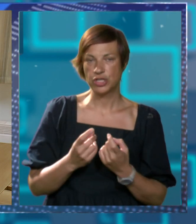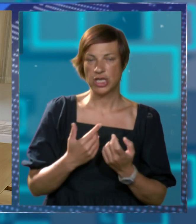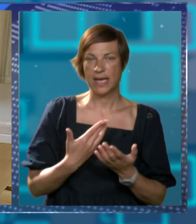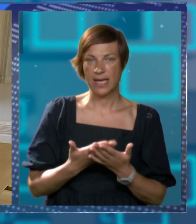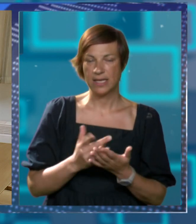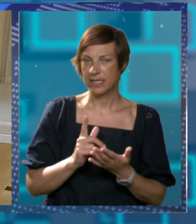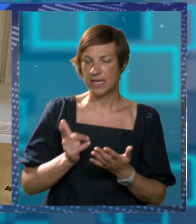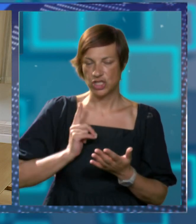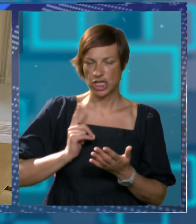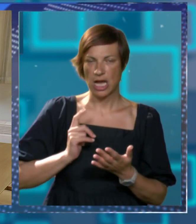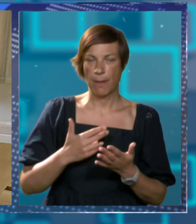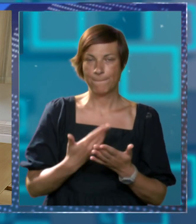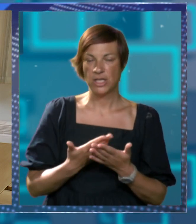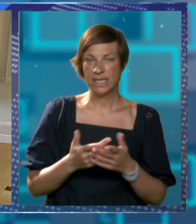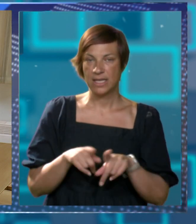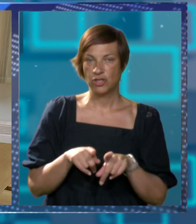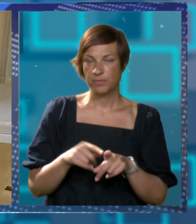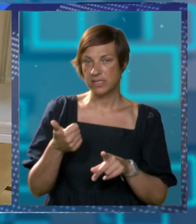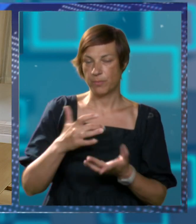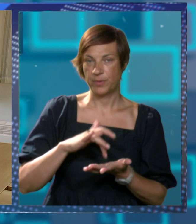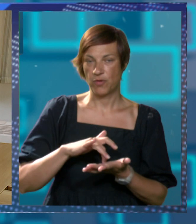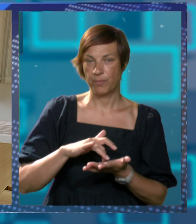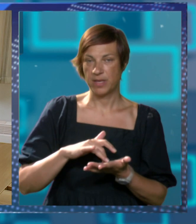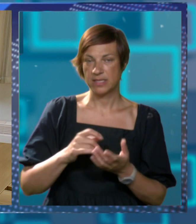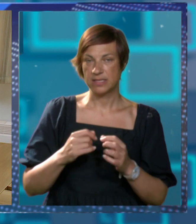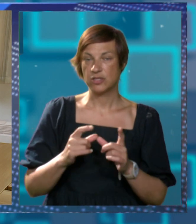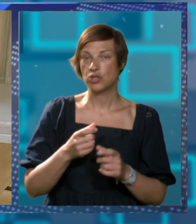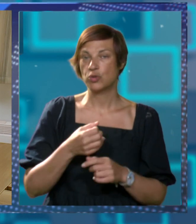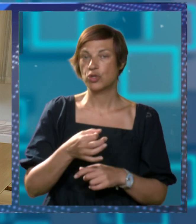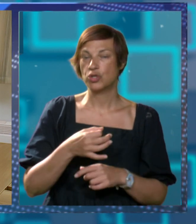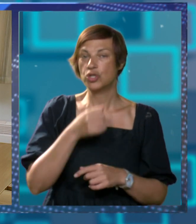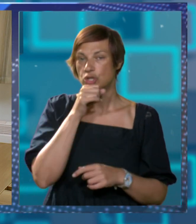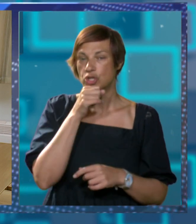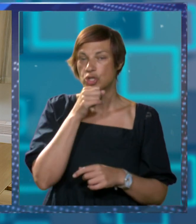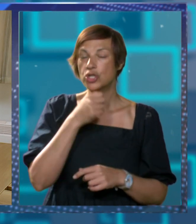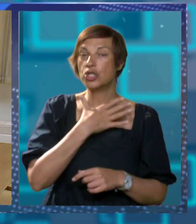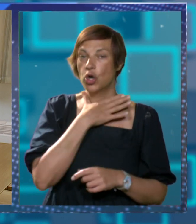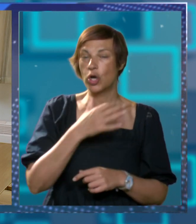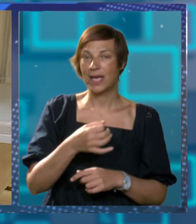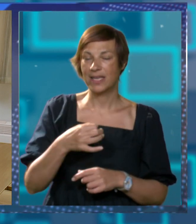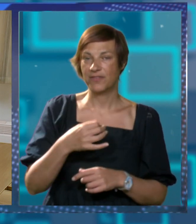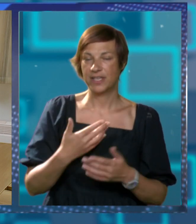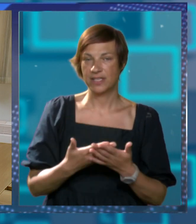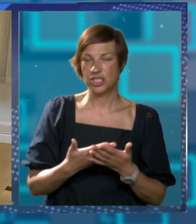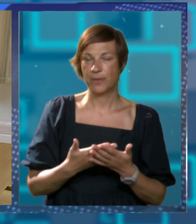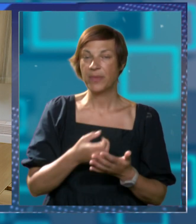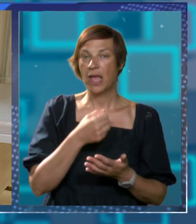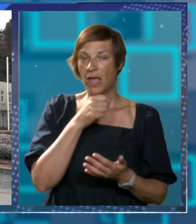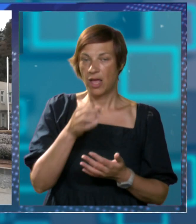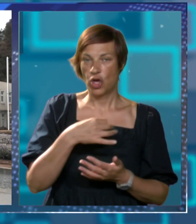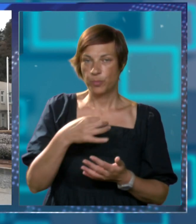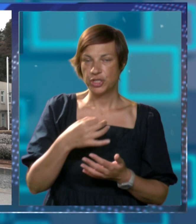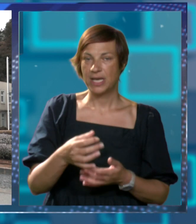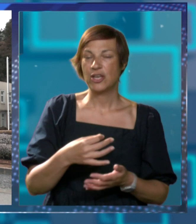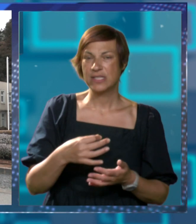s time ne čekamo. I na tom istom prvom mjestu su definitivno škola i vrtić. Vrtić je nama veći prioritet jer je općina osnivač vrtića, tako